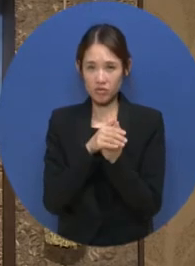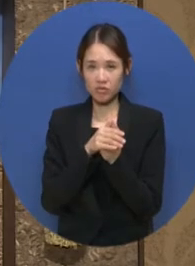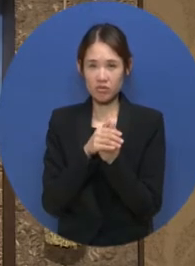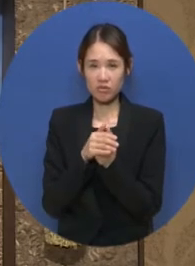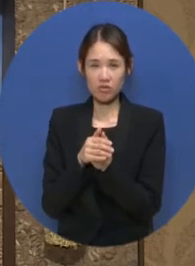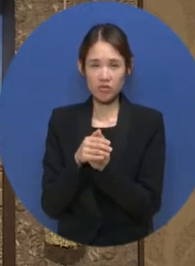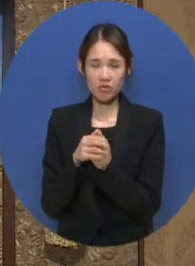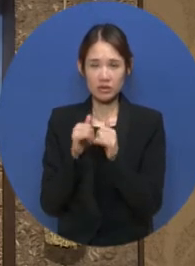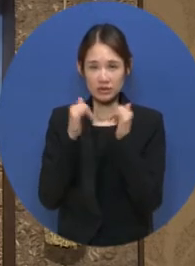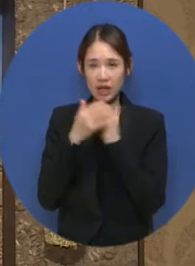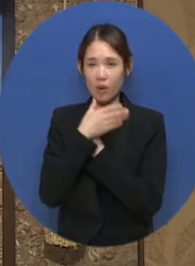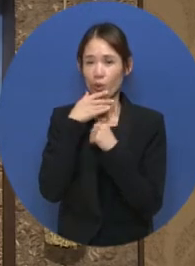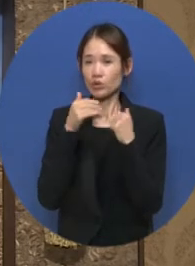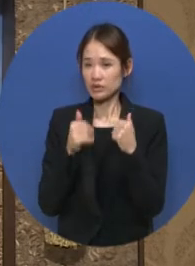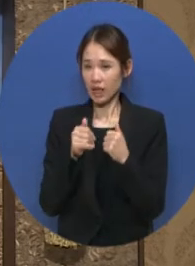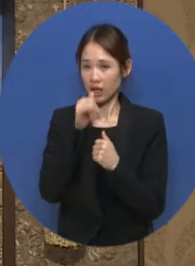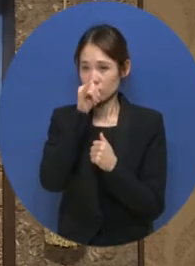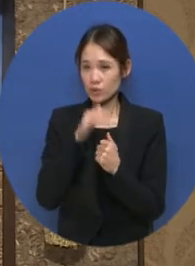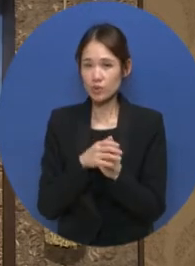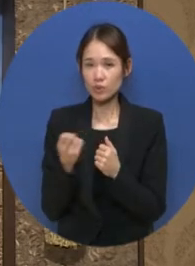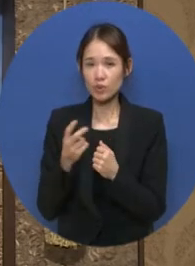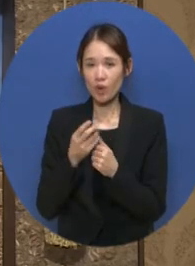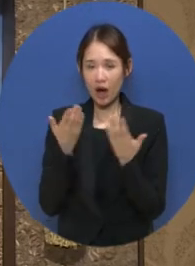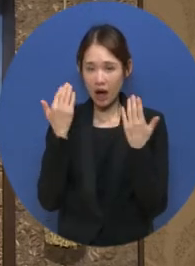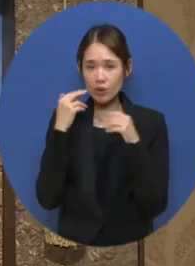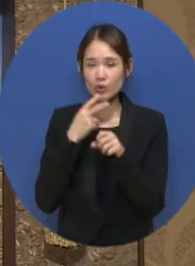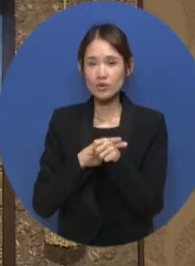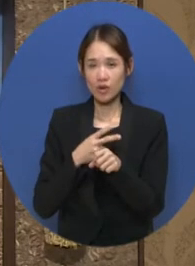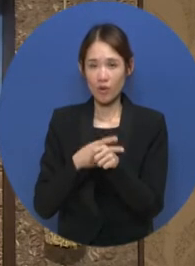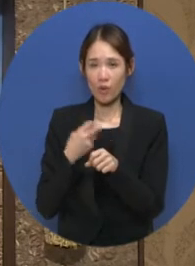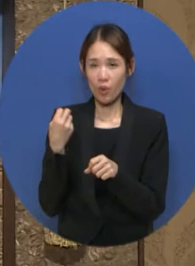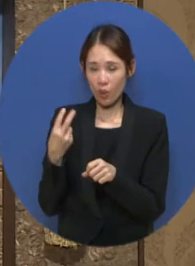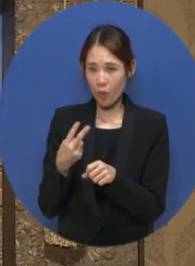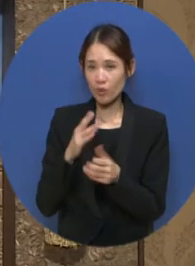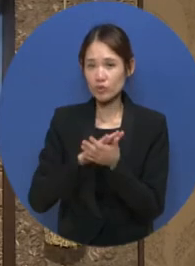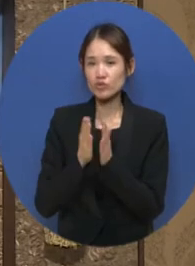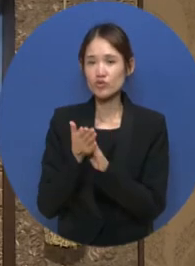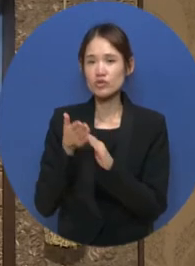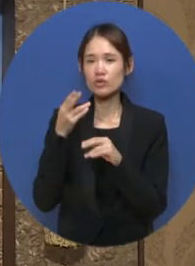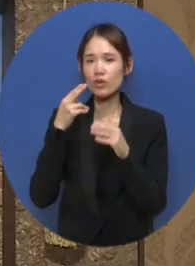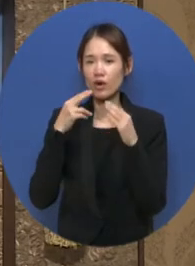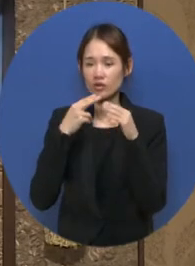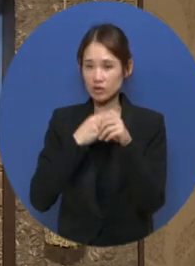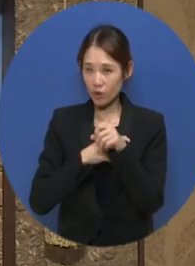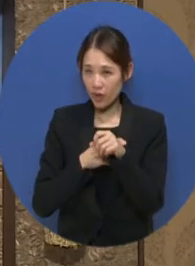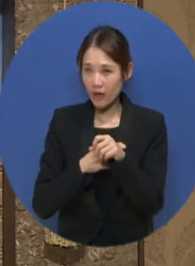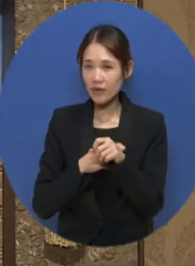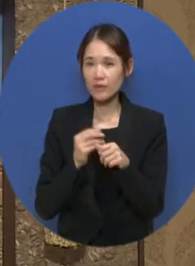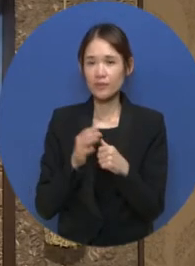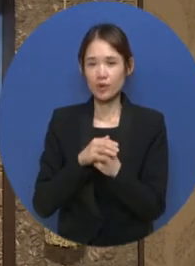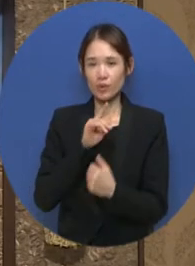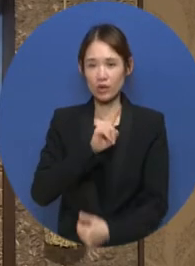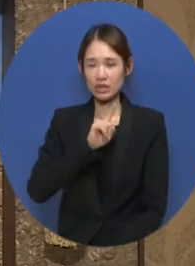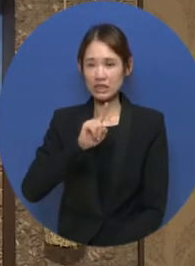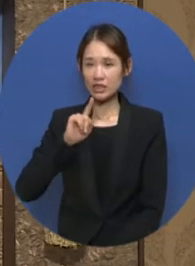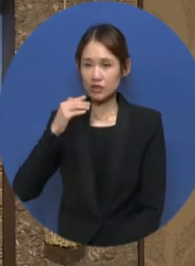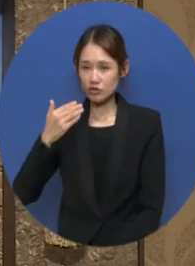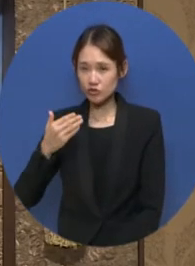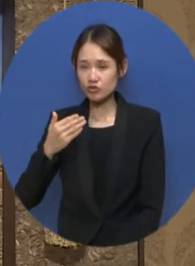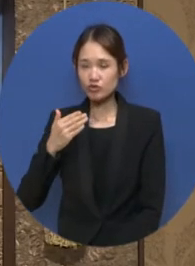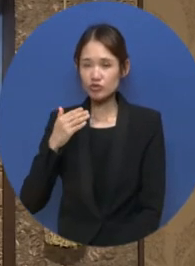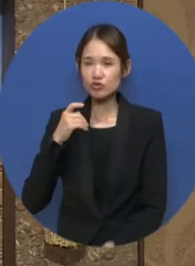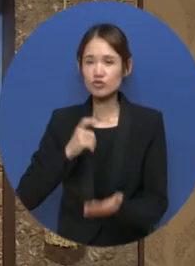사이에 이브 지사도 있고요 예 또 학교 선생님 그리고 뭐 유치원 선생님 그리고 119 구급대원